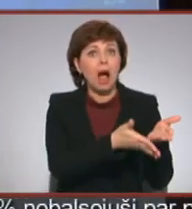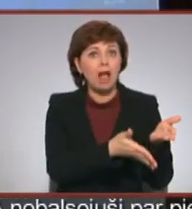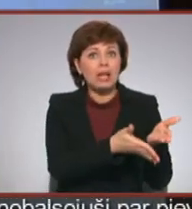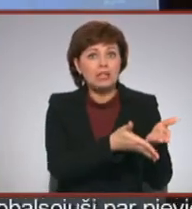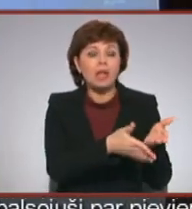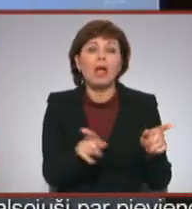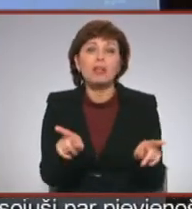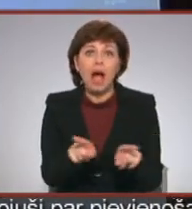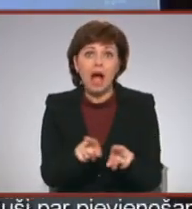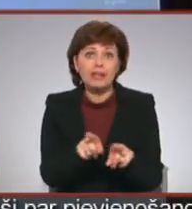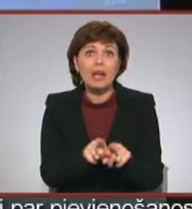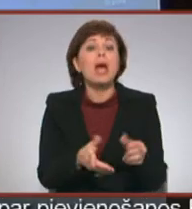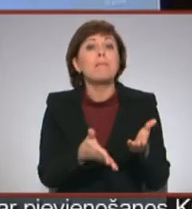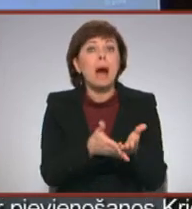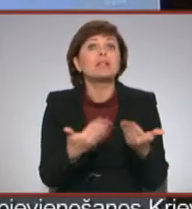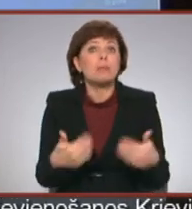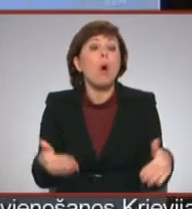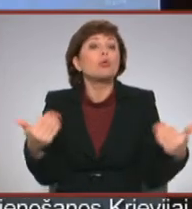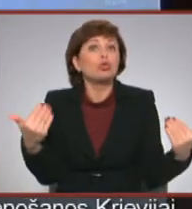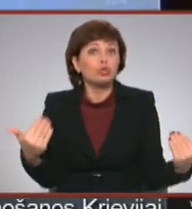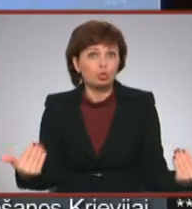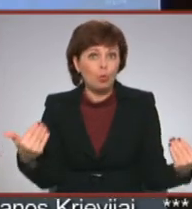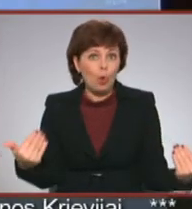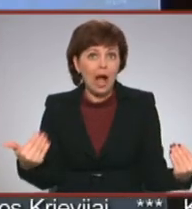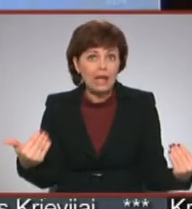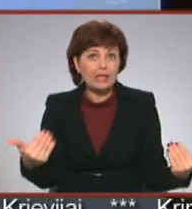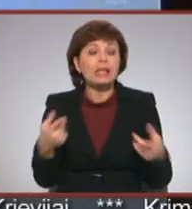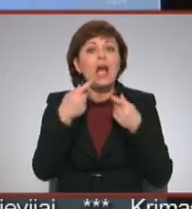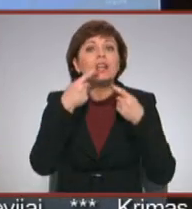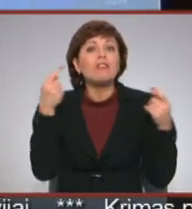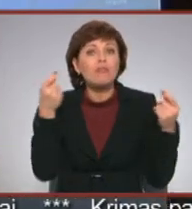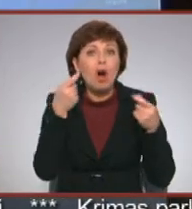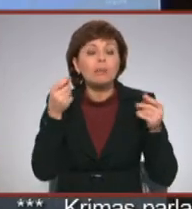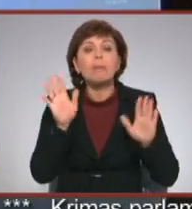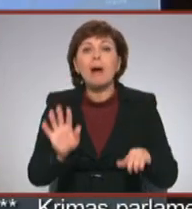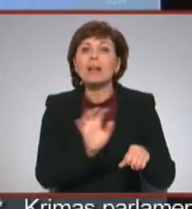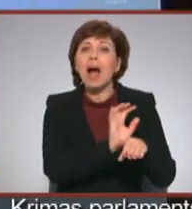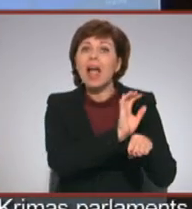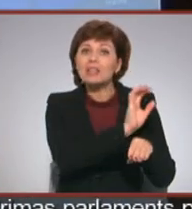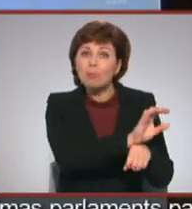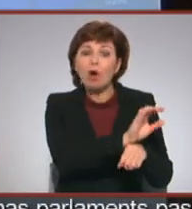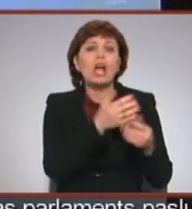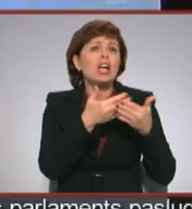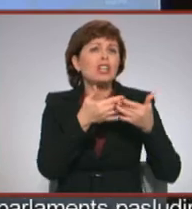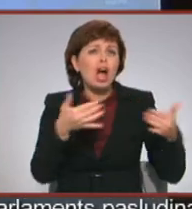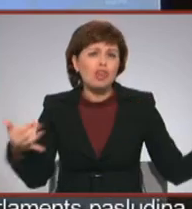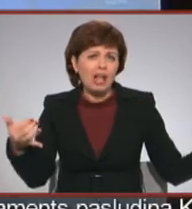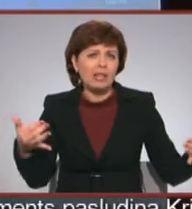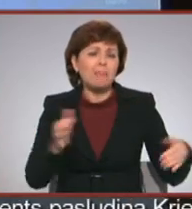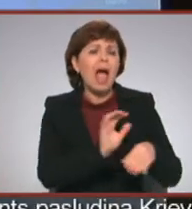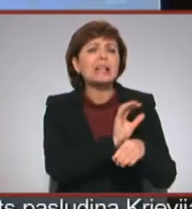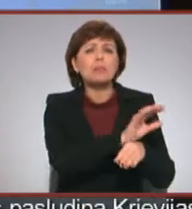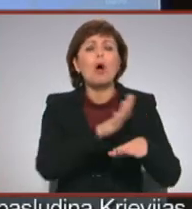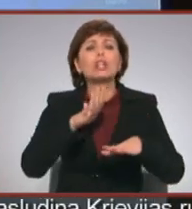un arī palīdzam jau šodien, informāciju par eksportu, par dažādiem eksporta tirgiem,